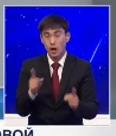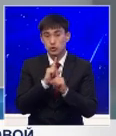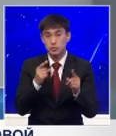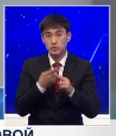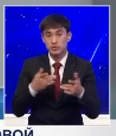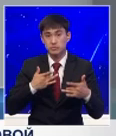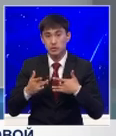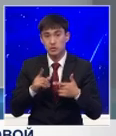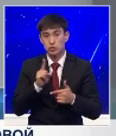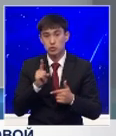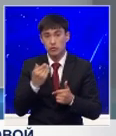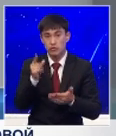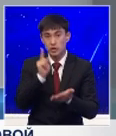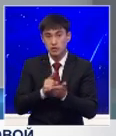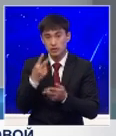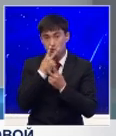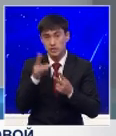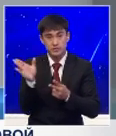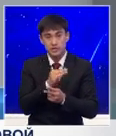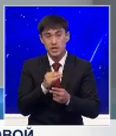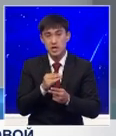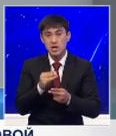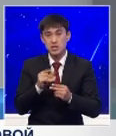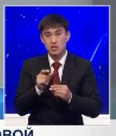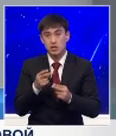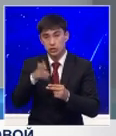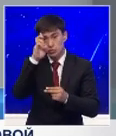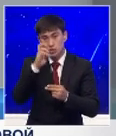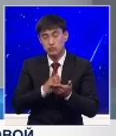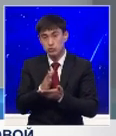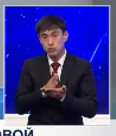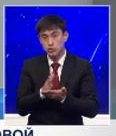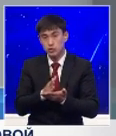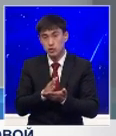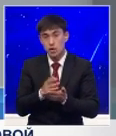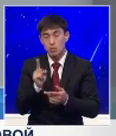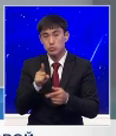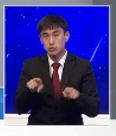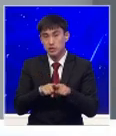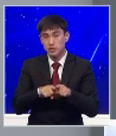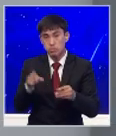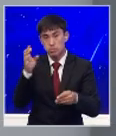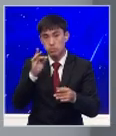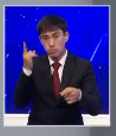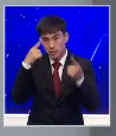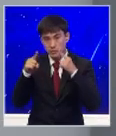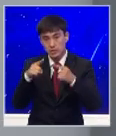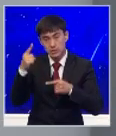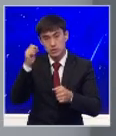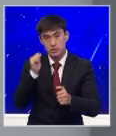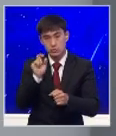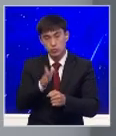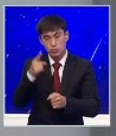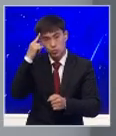возрасте этого спектакля в том что его должны увидеть не только рядовые зрители но и государственные служащие потому что такие произведения заставляют задуматься